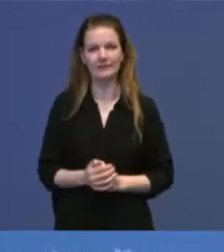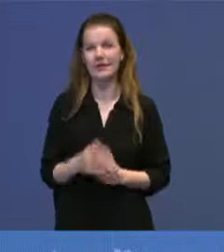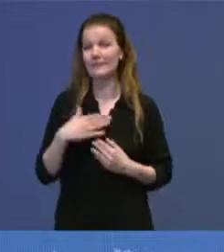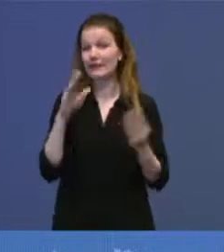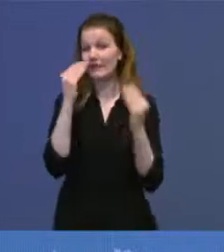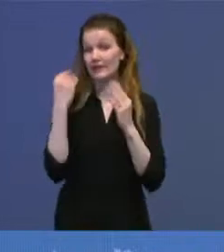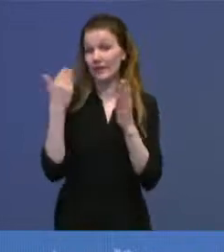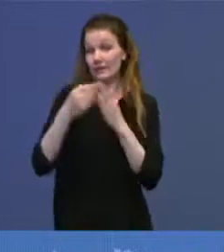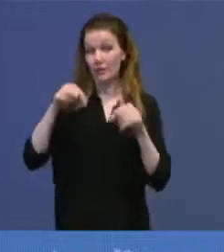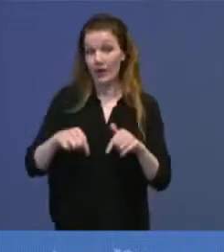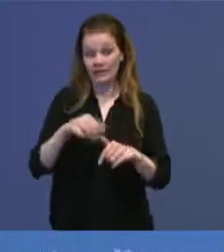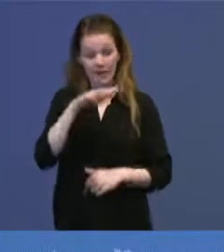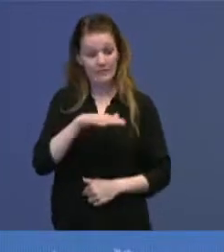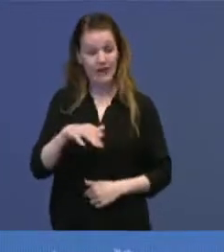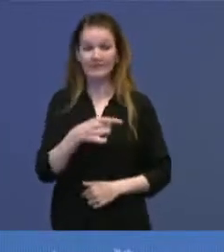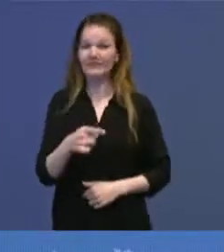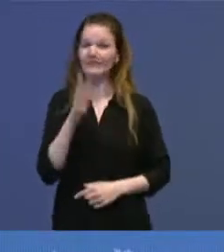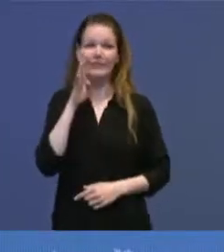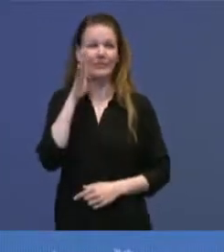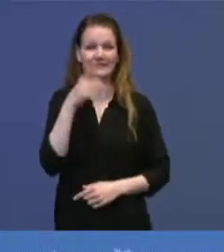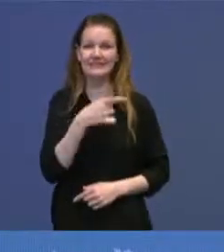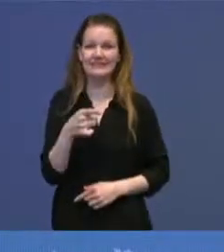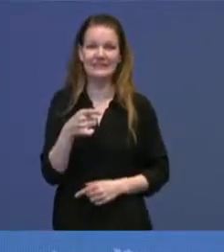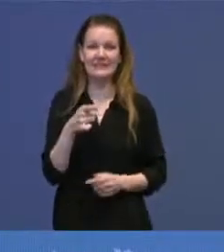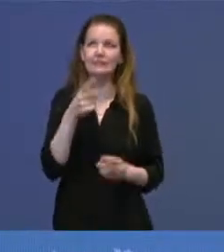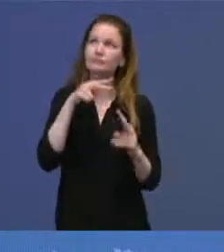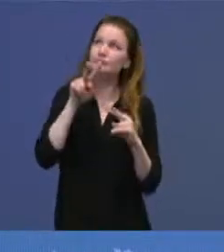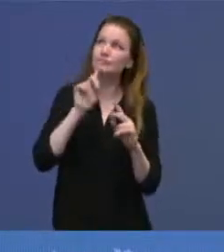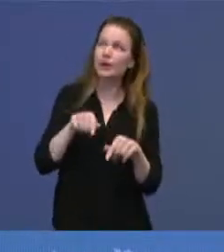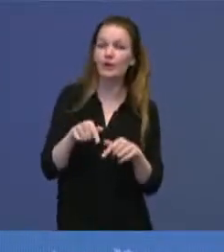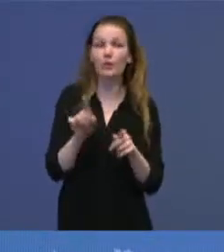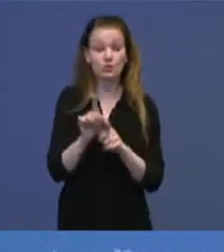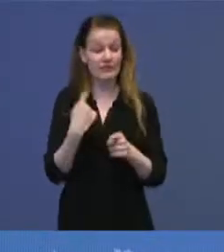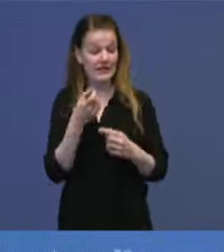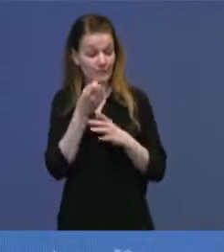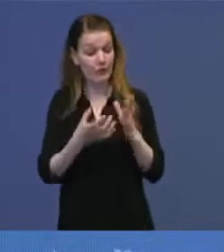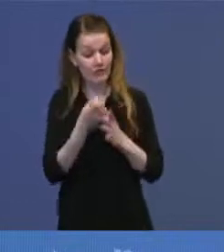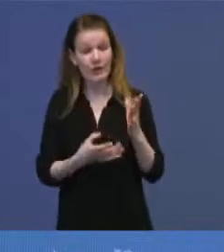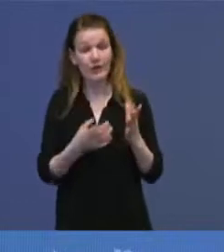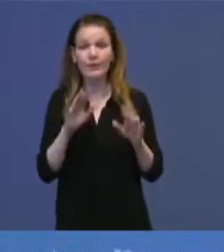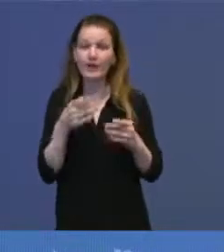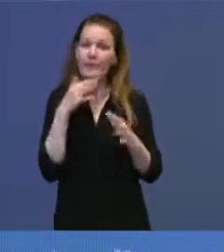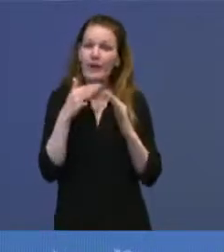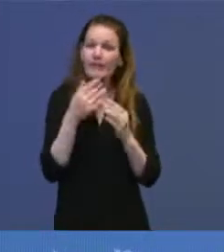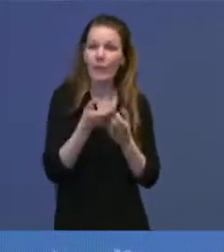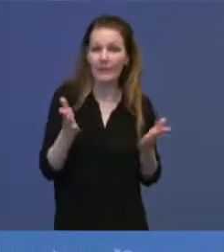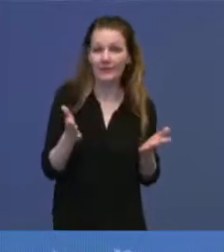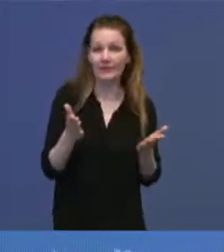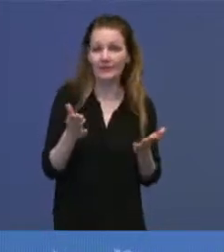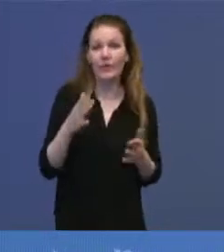det fantastiske ved seg at du kan prate veldig åpent. Mer åpen enn det kanskje mange føler. Barn kan tåle å